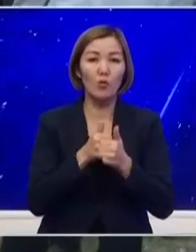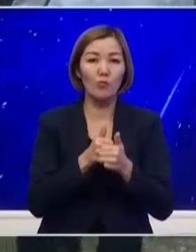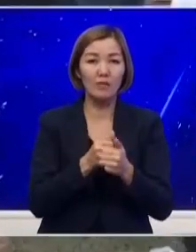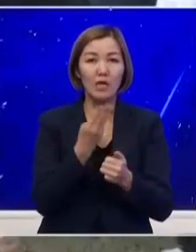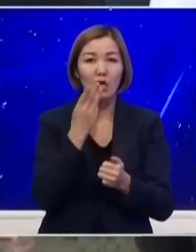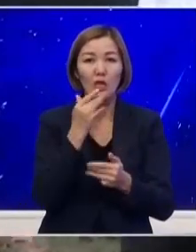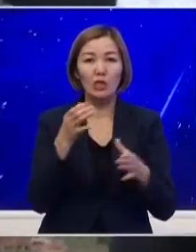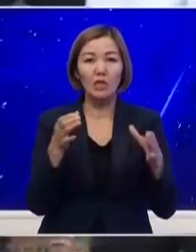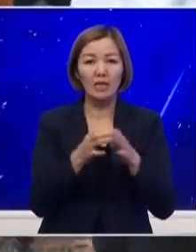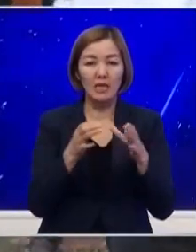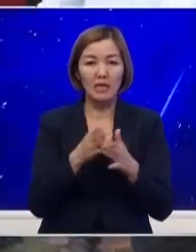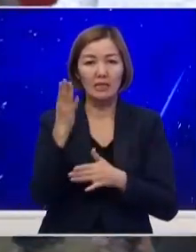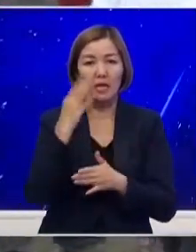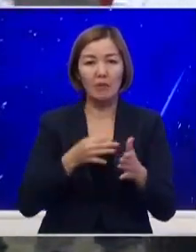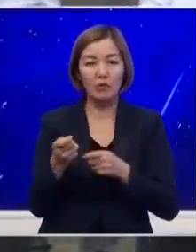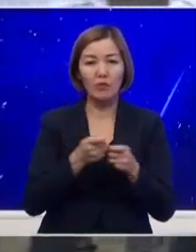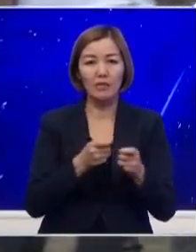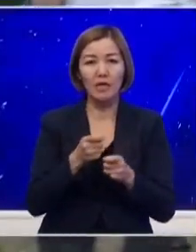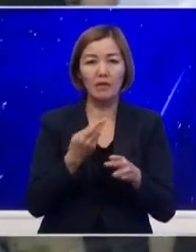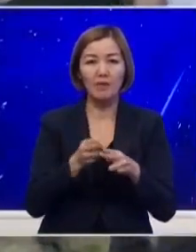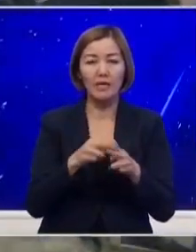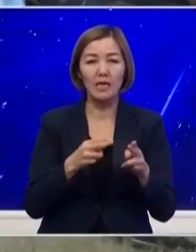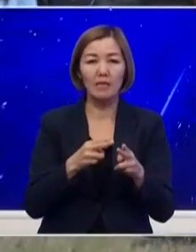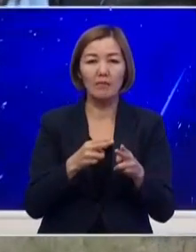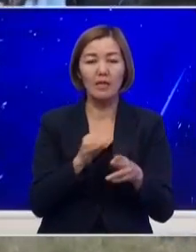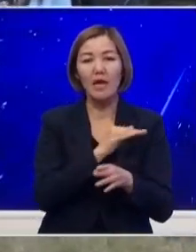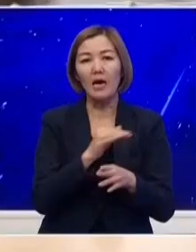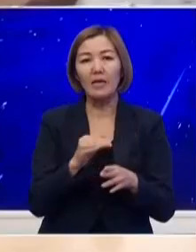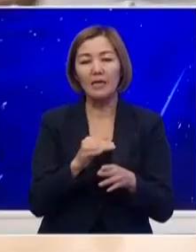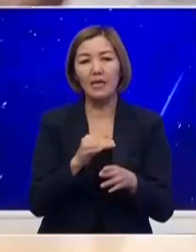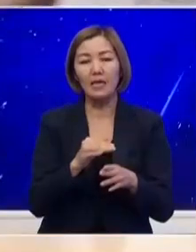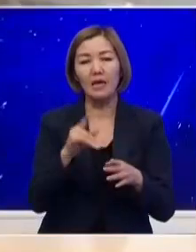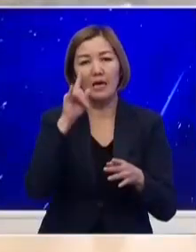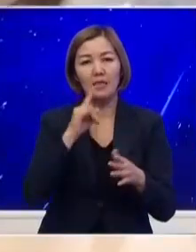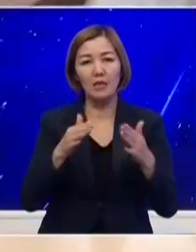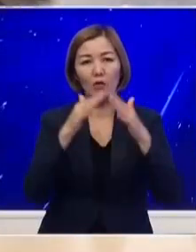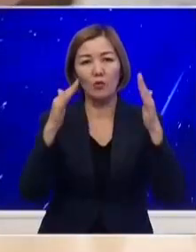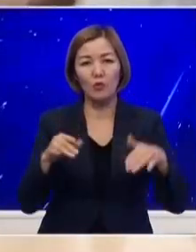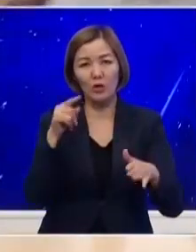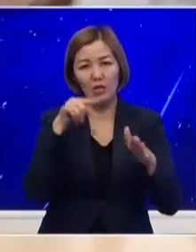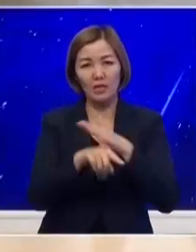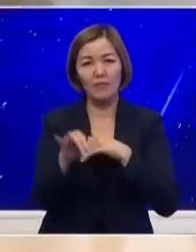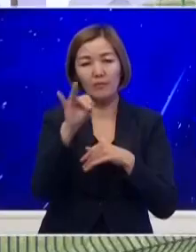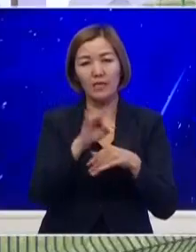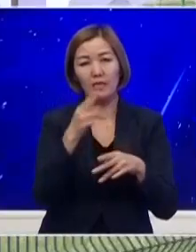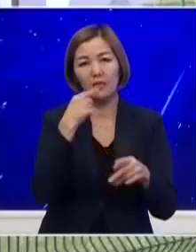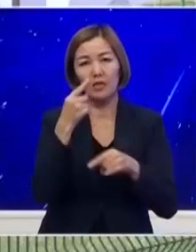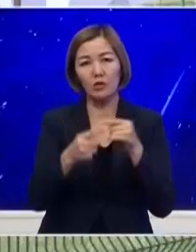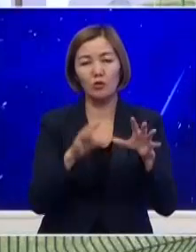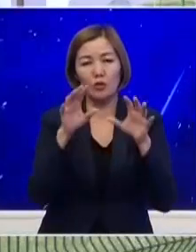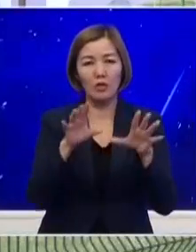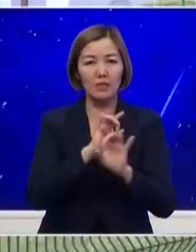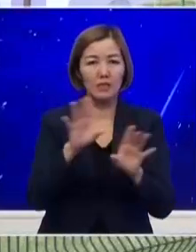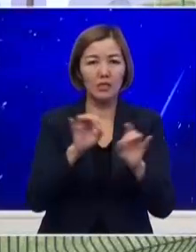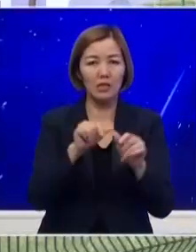орынбасары, шетел делегациясы, Алматы облысының әкімі ең алдымен арнайы тігілген қазақ үйлерге кіріп, тарихтан дәстүрден сыр